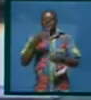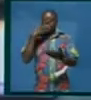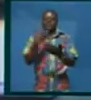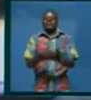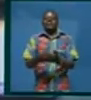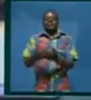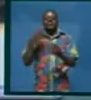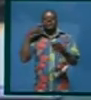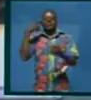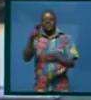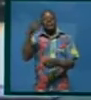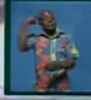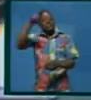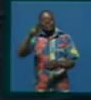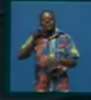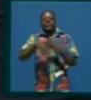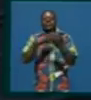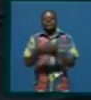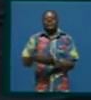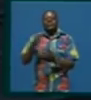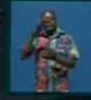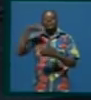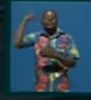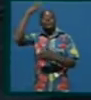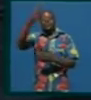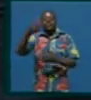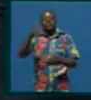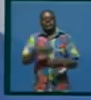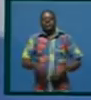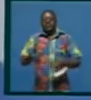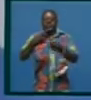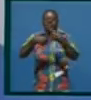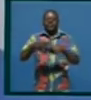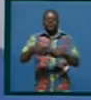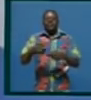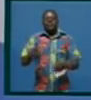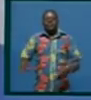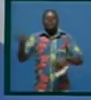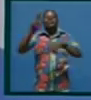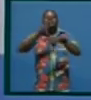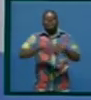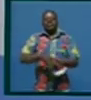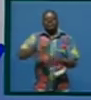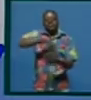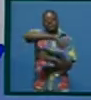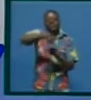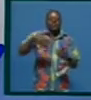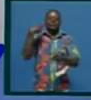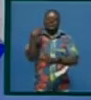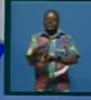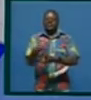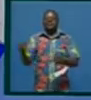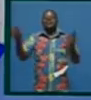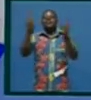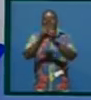regard des thématiques abordées et les perspectives qui pourraient en découler. Notre propos s'est articulé autour des difficultés que rencontre notre